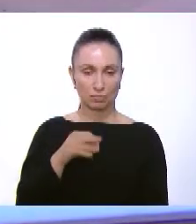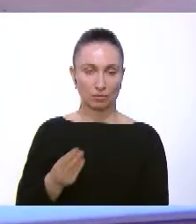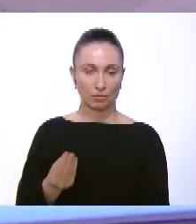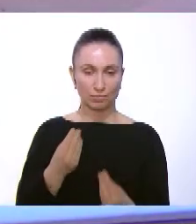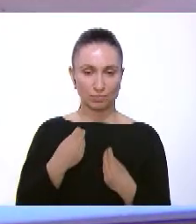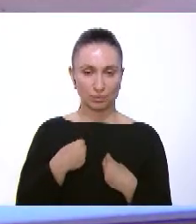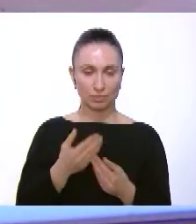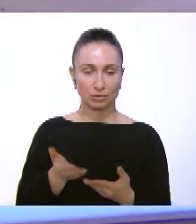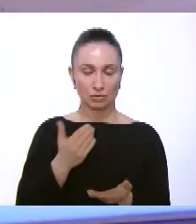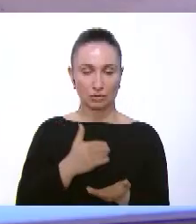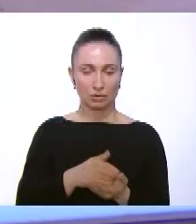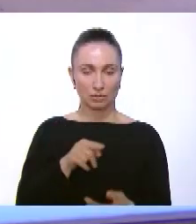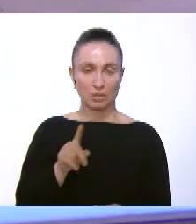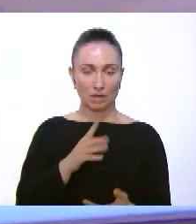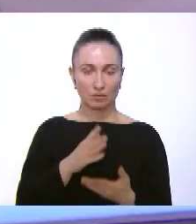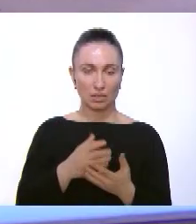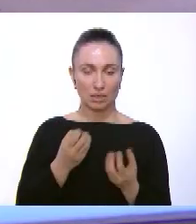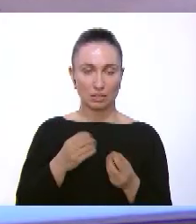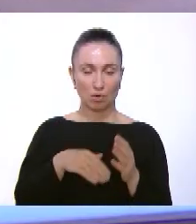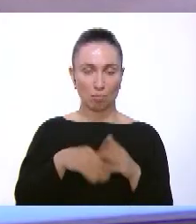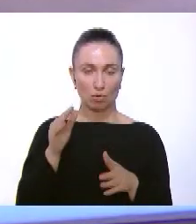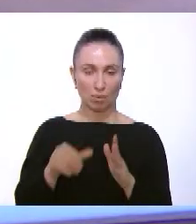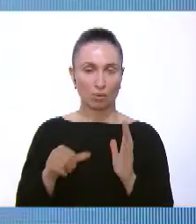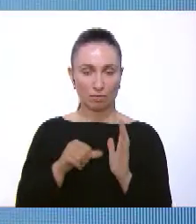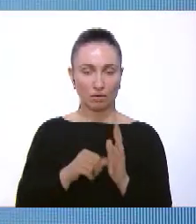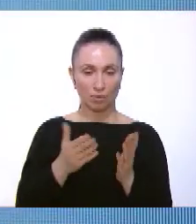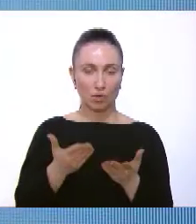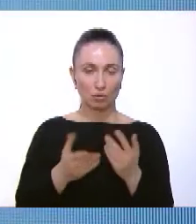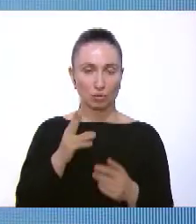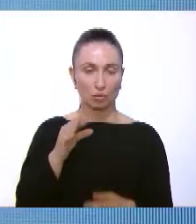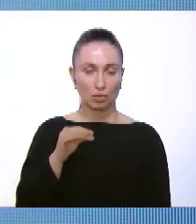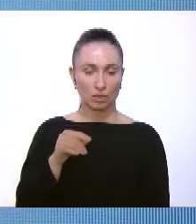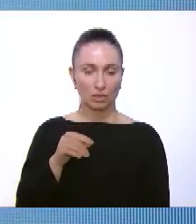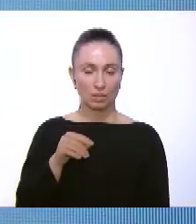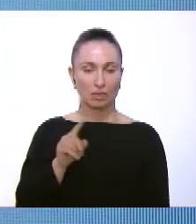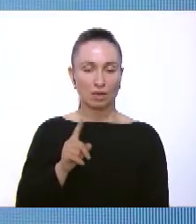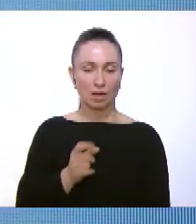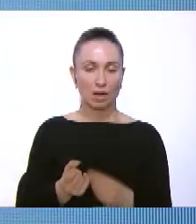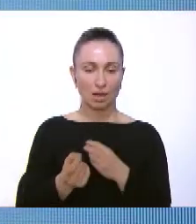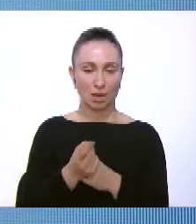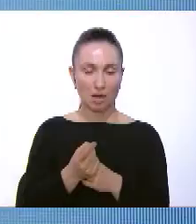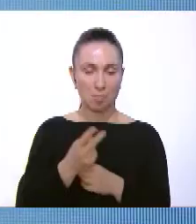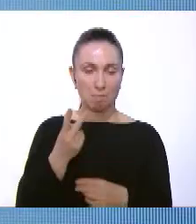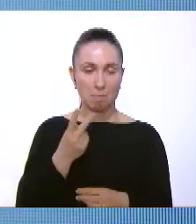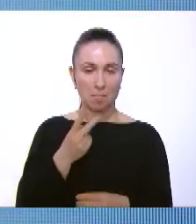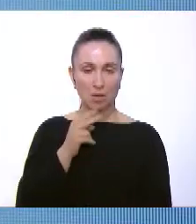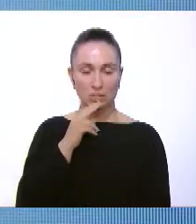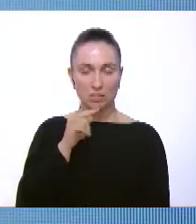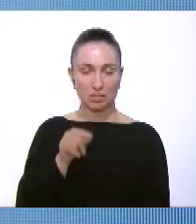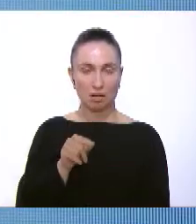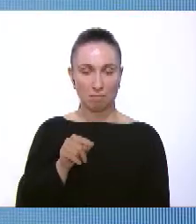გვაძლევს შედეგს, რაც კიდევ უფრო გვეხმარება თუ კი რეზისტენტობა გამოვლინდა მეორე რიგის